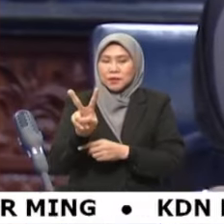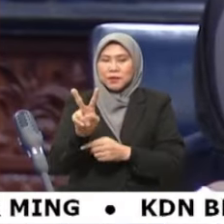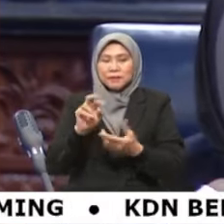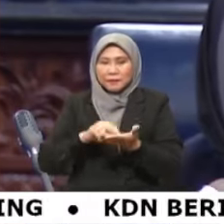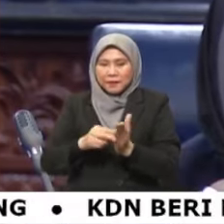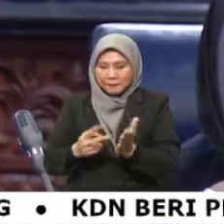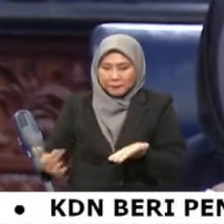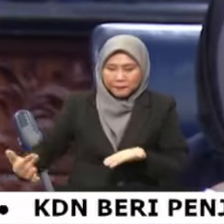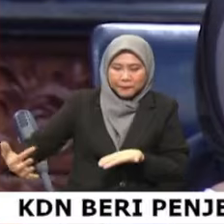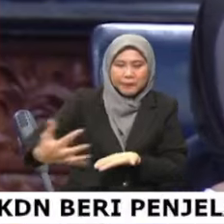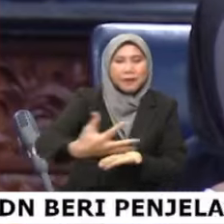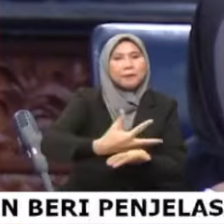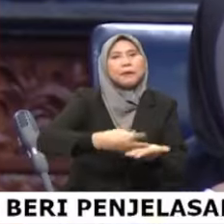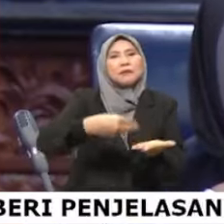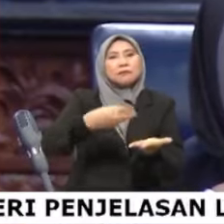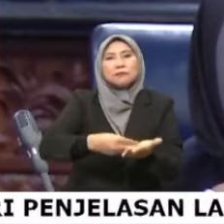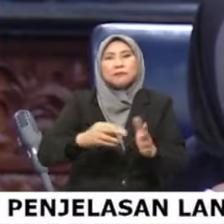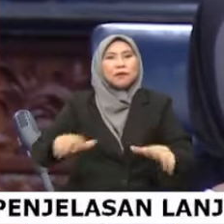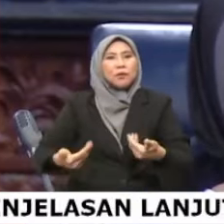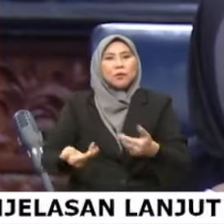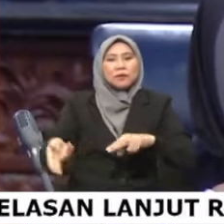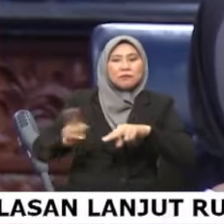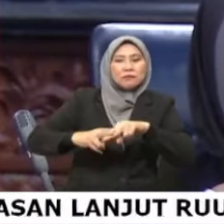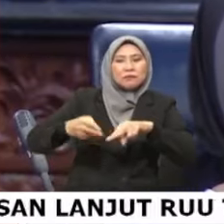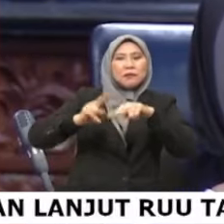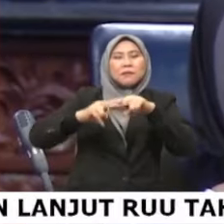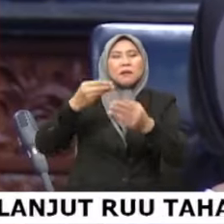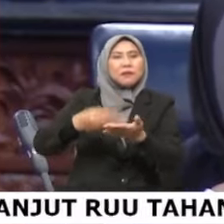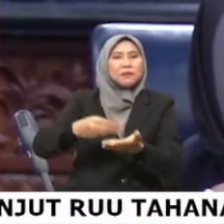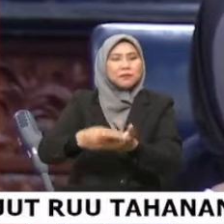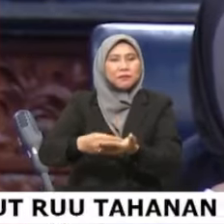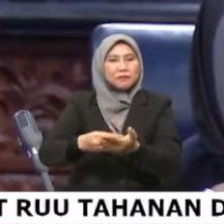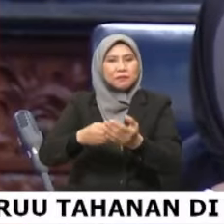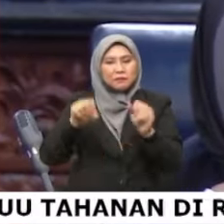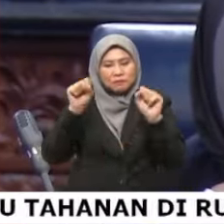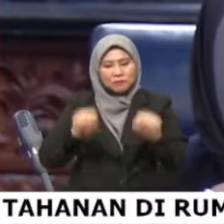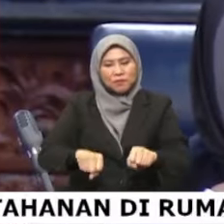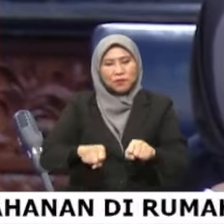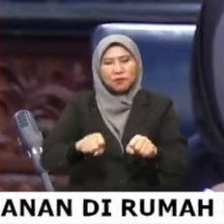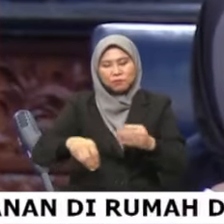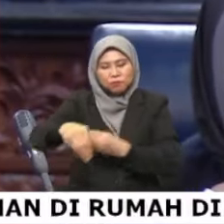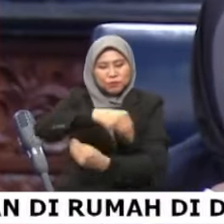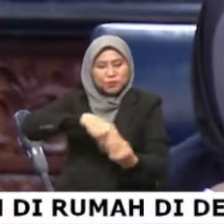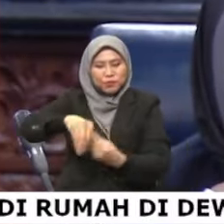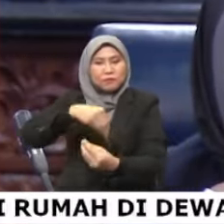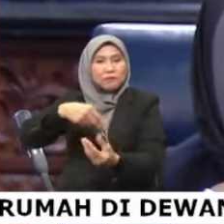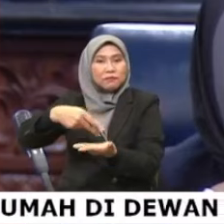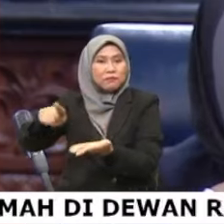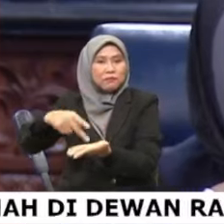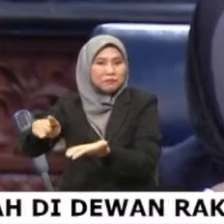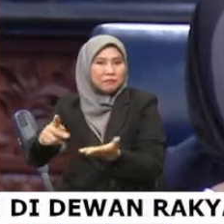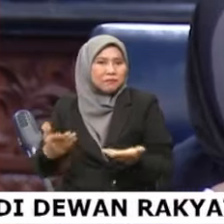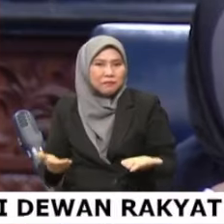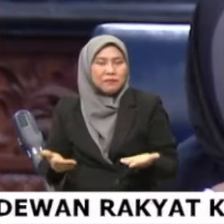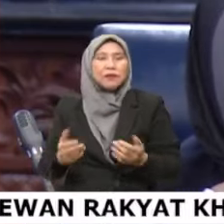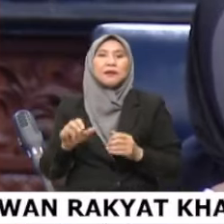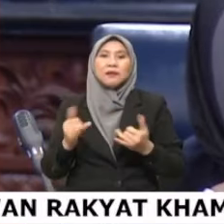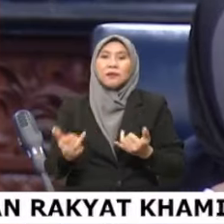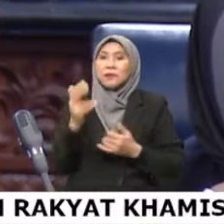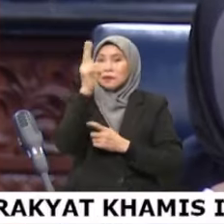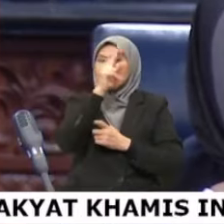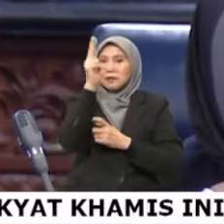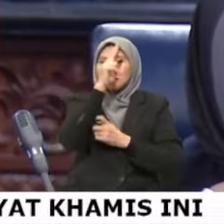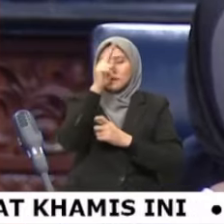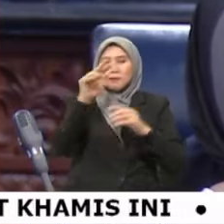pendapatan. Jadi untuk menambah disposable income ataupun kemampuan berbelanja, kerajaan telah pun memperkenalkan